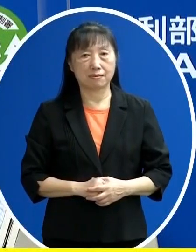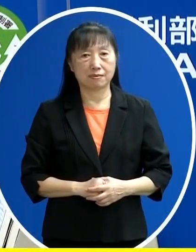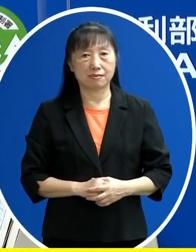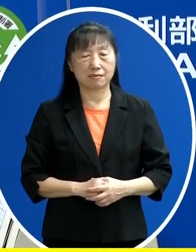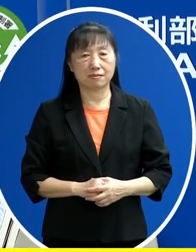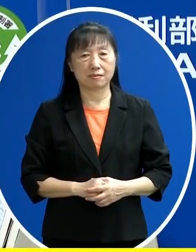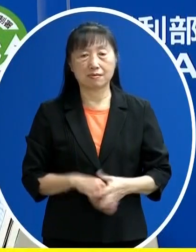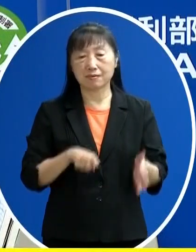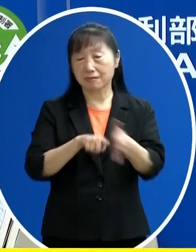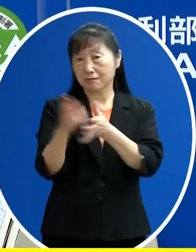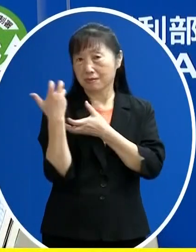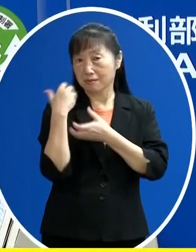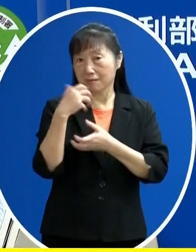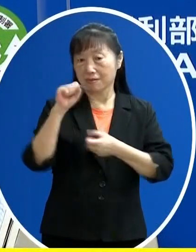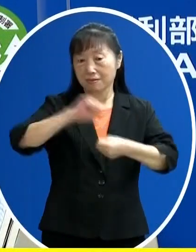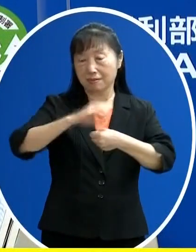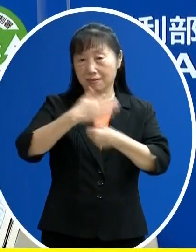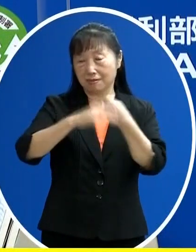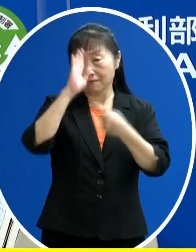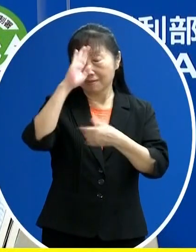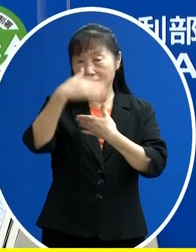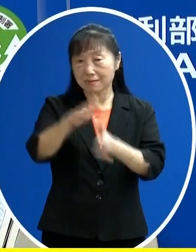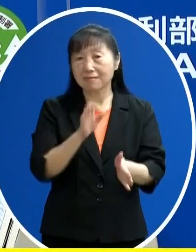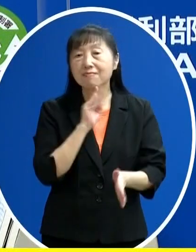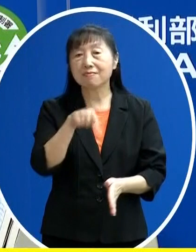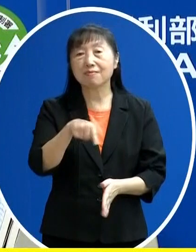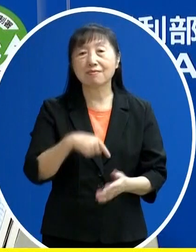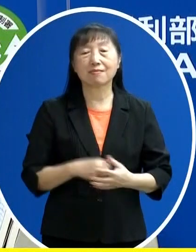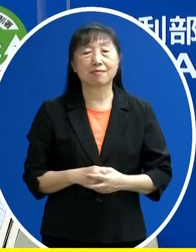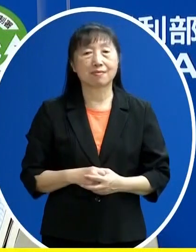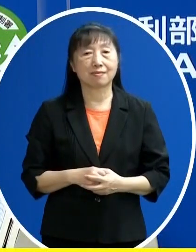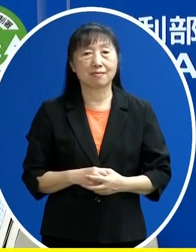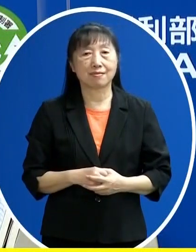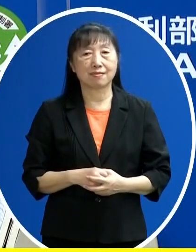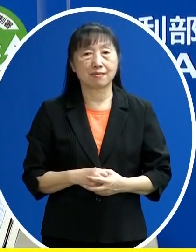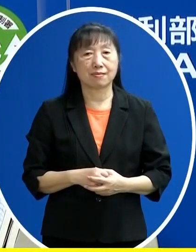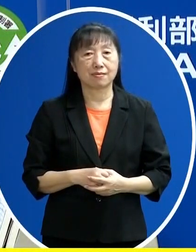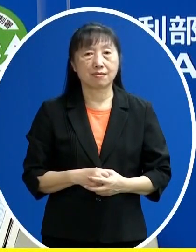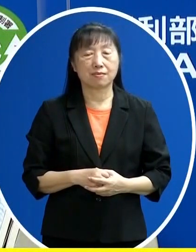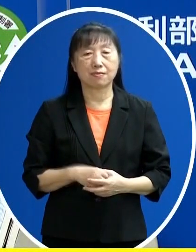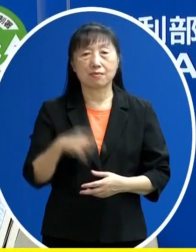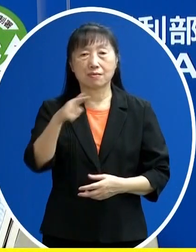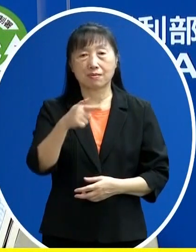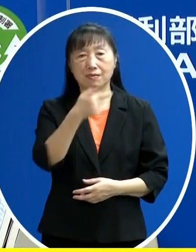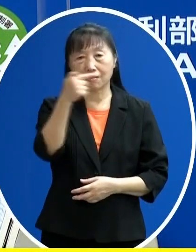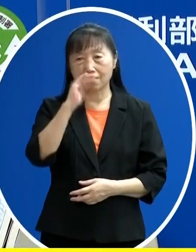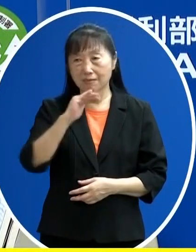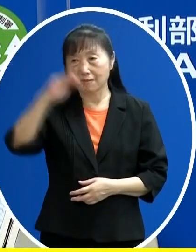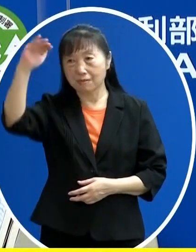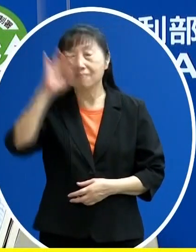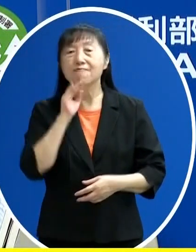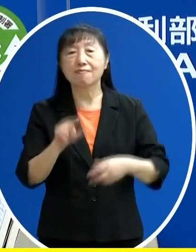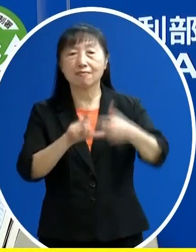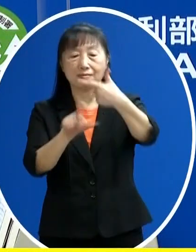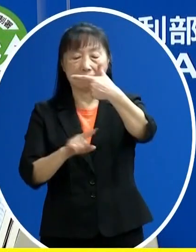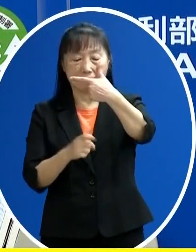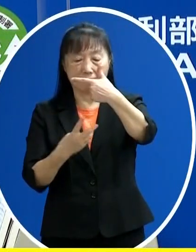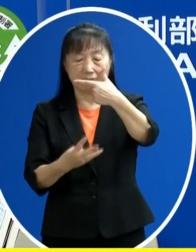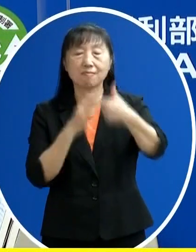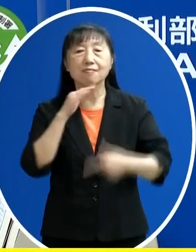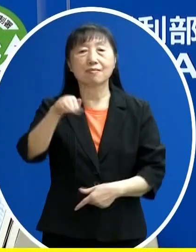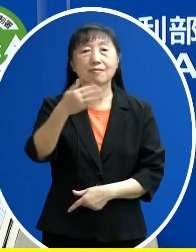好，那在我们专责加护病房、专责 ICU 的部分，可以看到，就是说，在这个最高点是6月13号